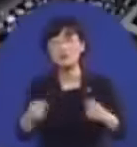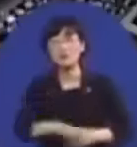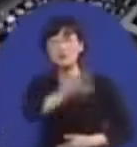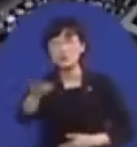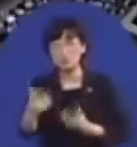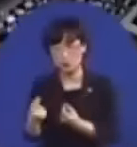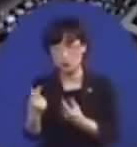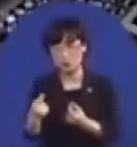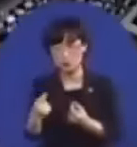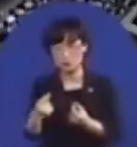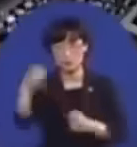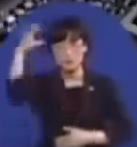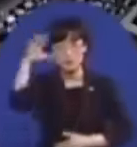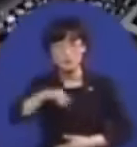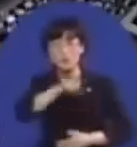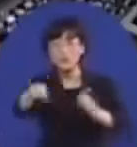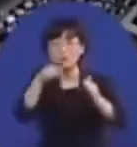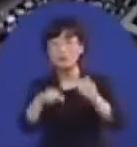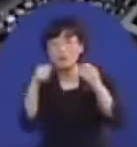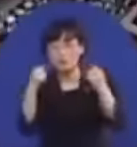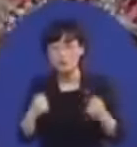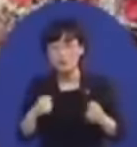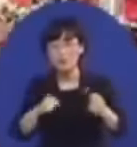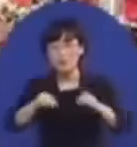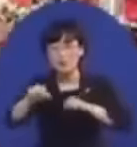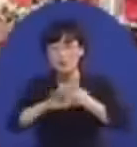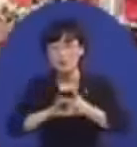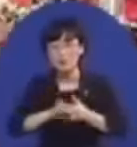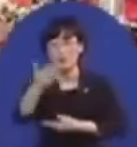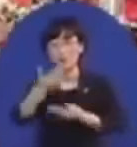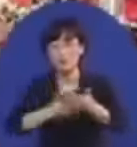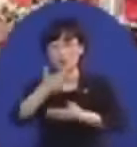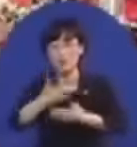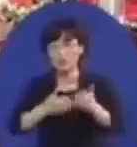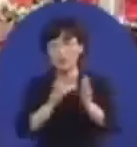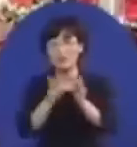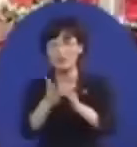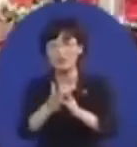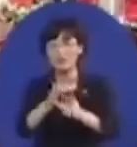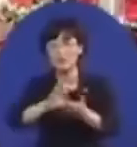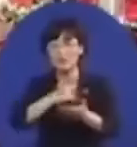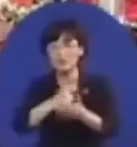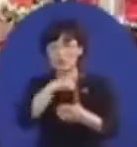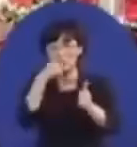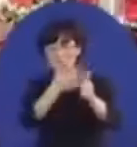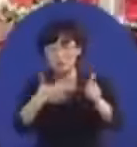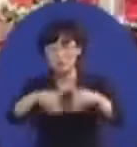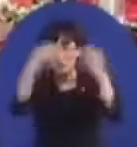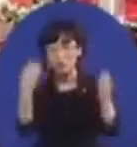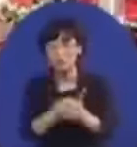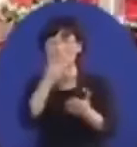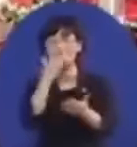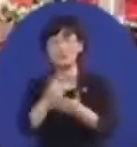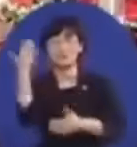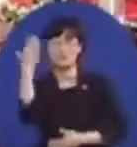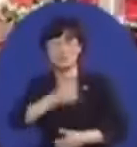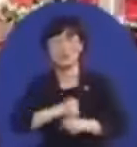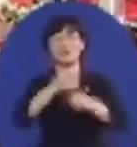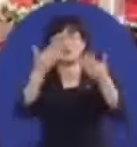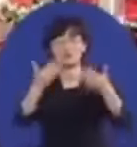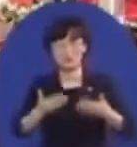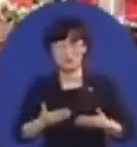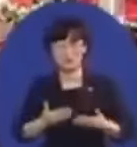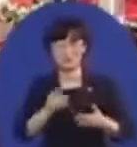우리도 빛 가운데 행하면 우리가 서로 사귐이 있고 그 아들 예수의 피가 우리를 모든 죄에서 깨끗하게 하실 것이요.